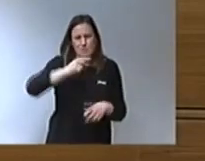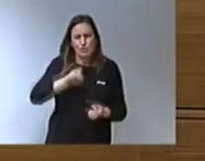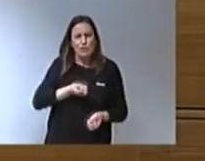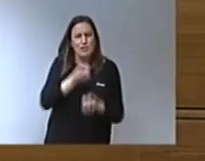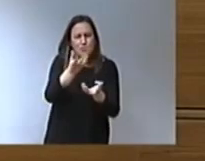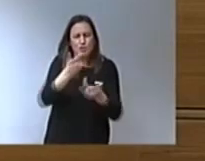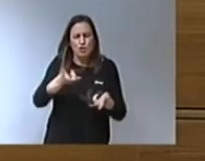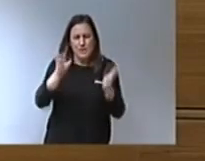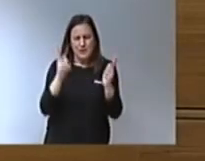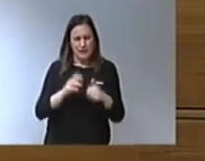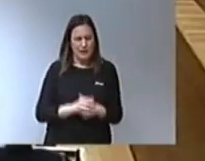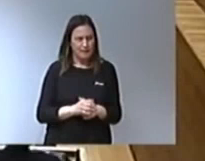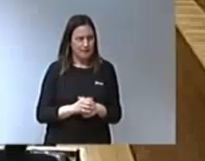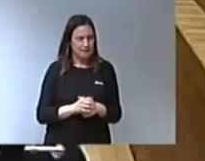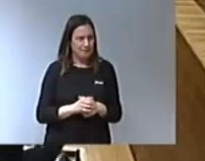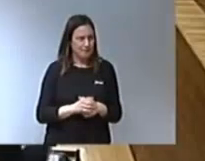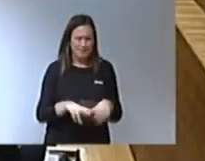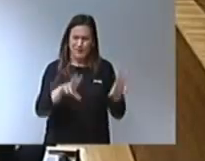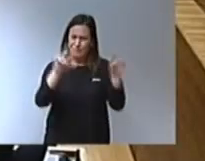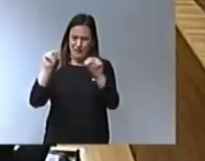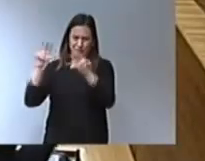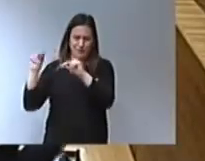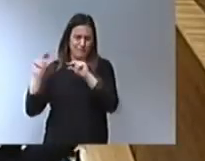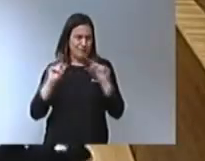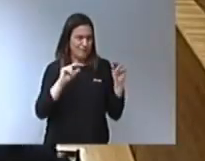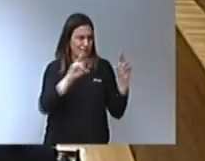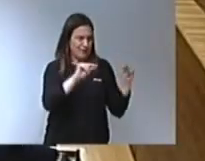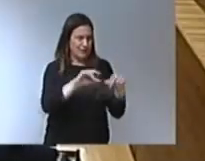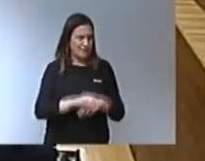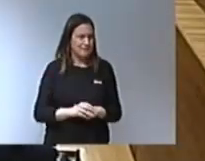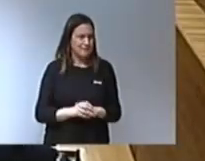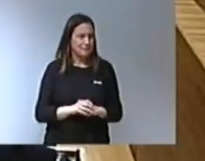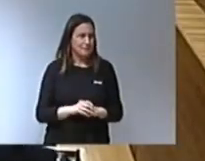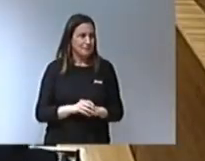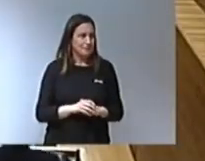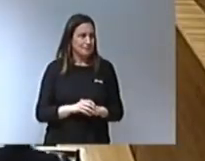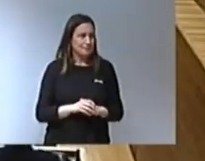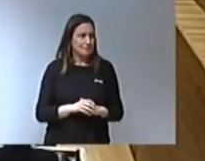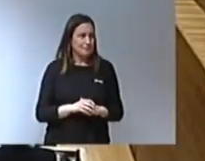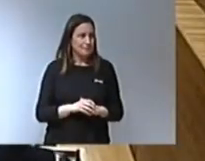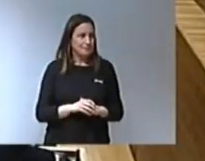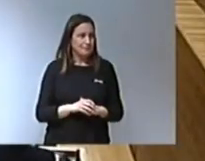respecta la llibertat d'expressió. Ja està bé. Ja està bé.